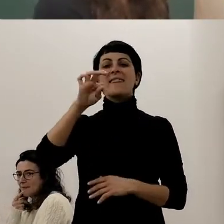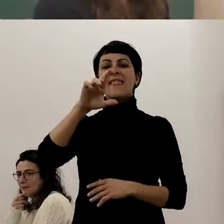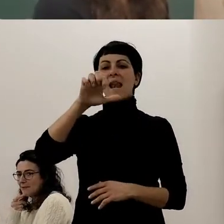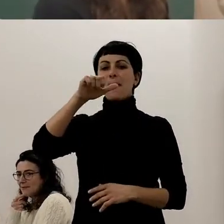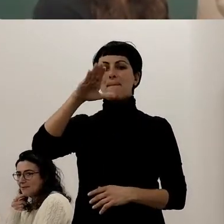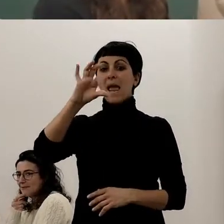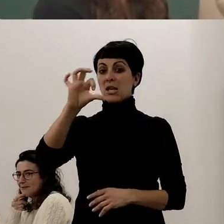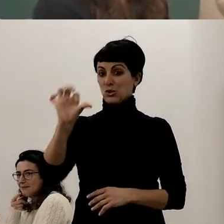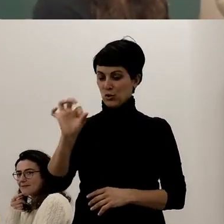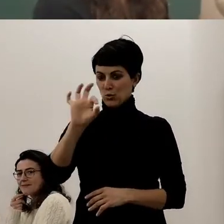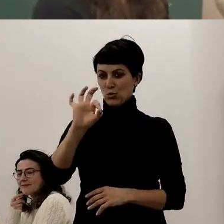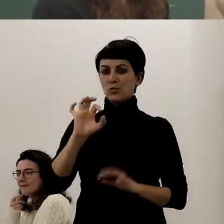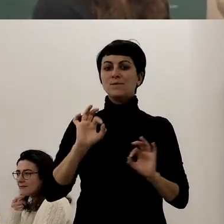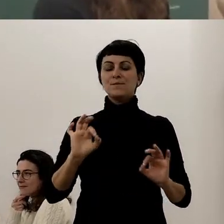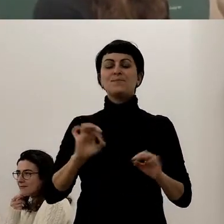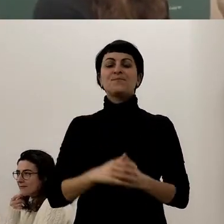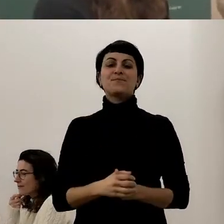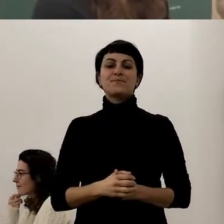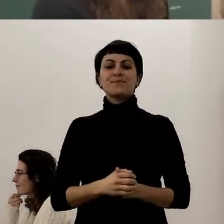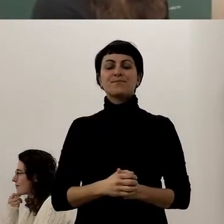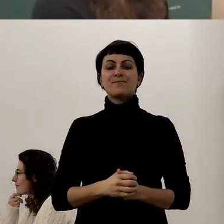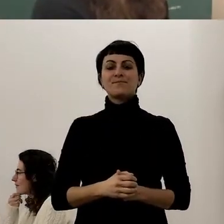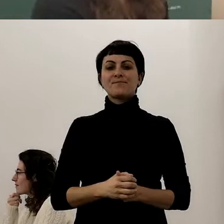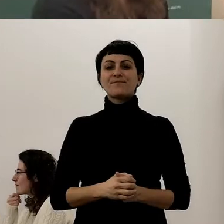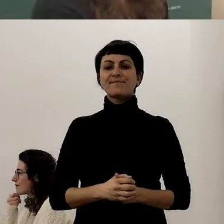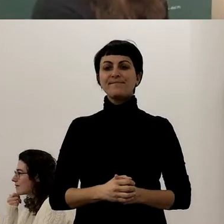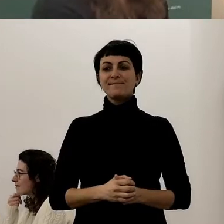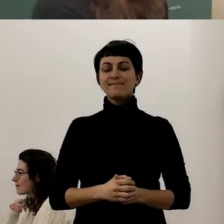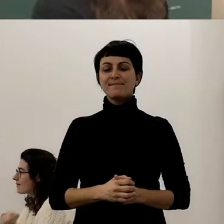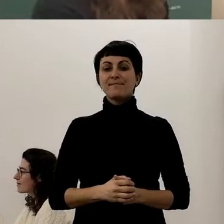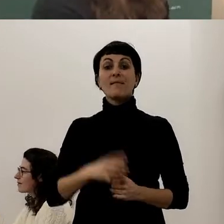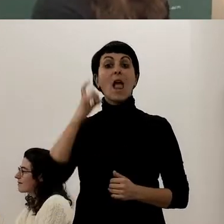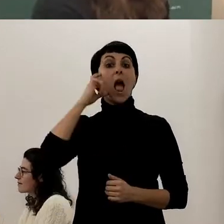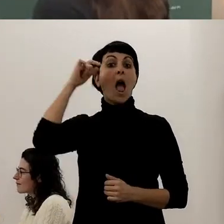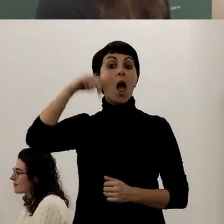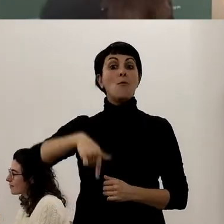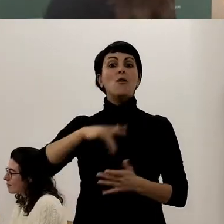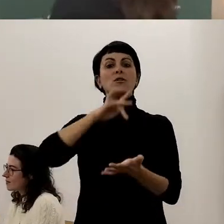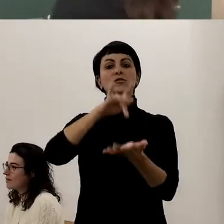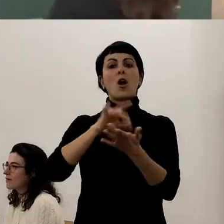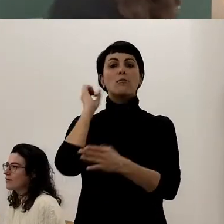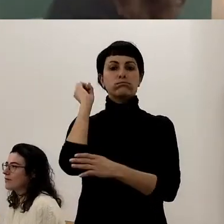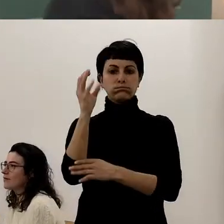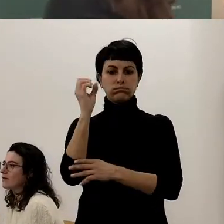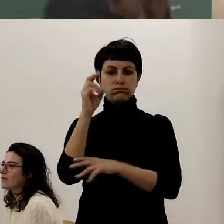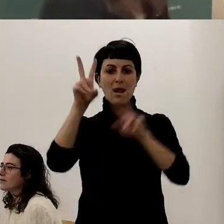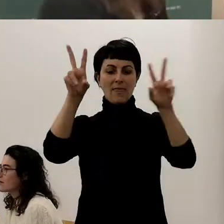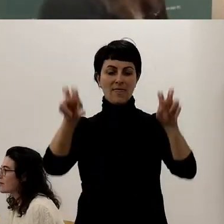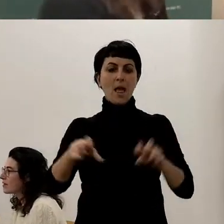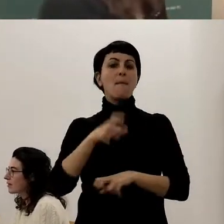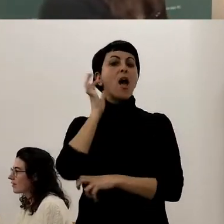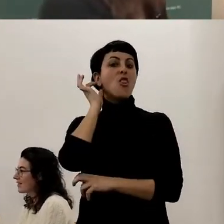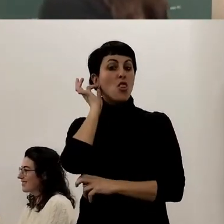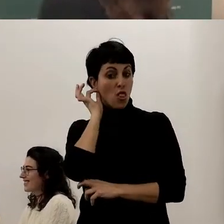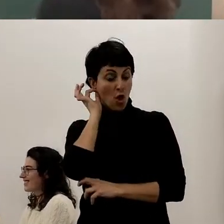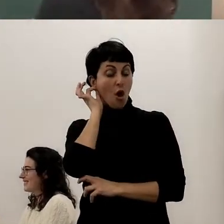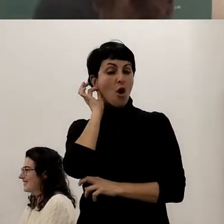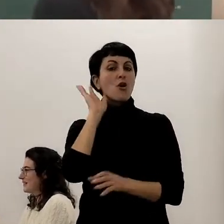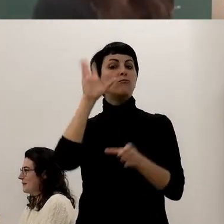federació i de la mateixa Casa dels Entremesos. Avui amb una xerrada sobre la dona en el